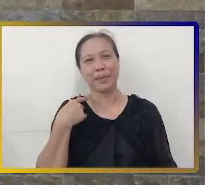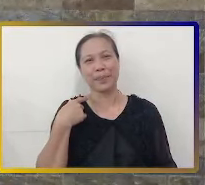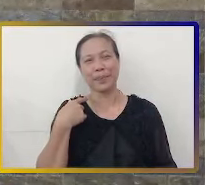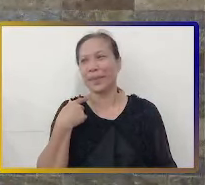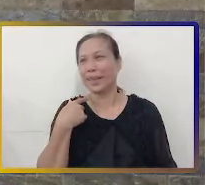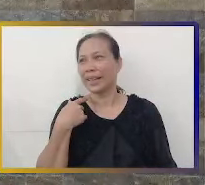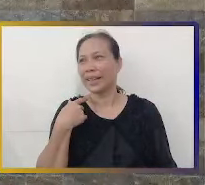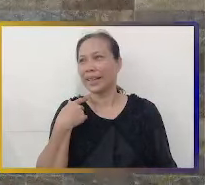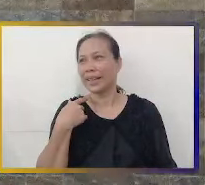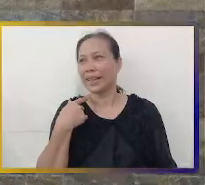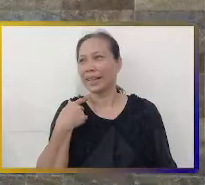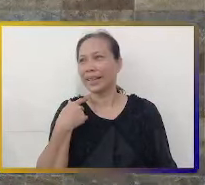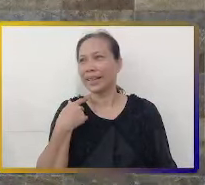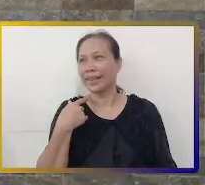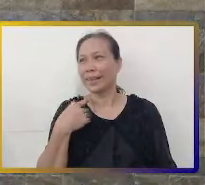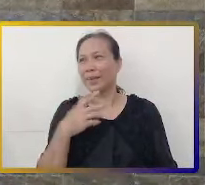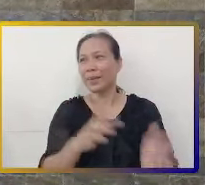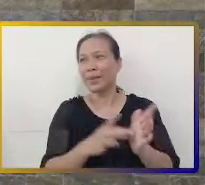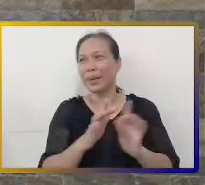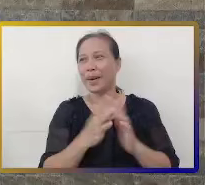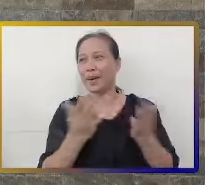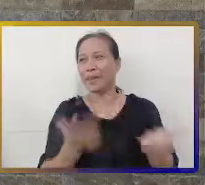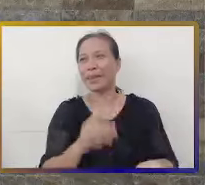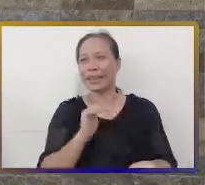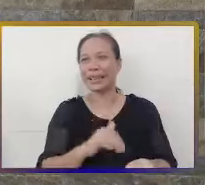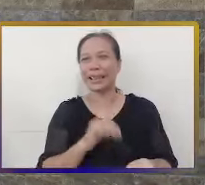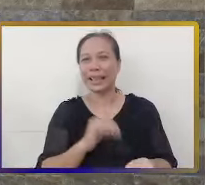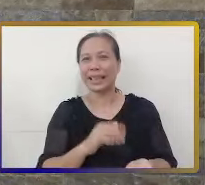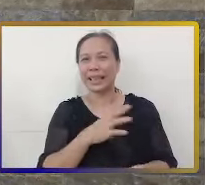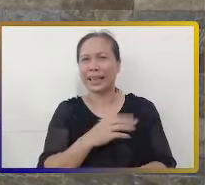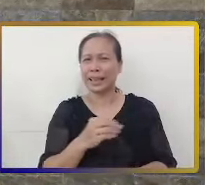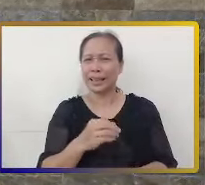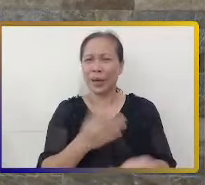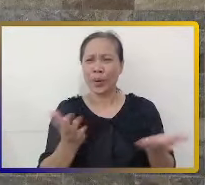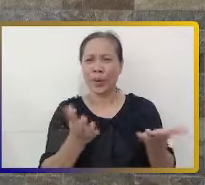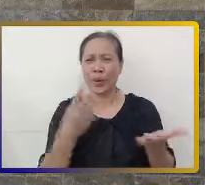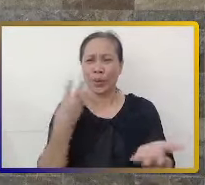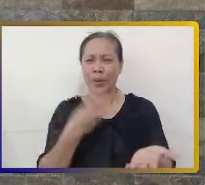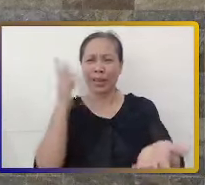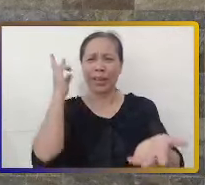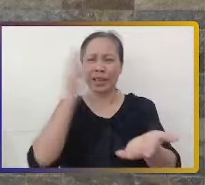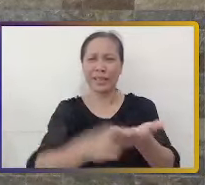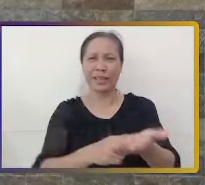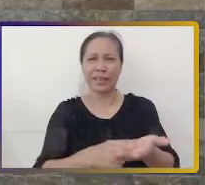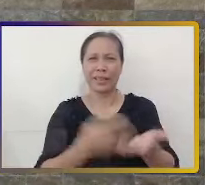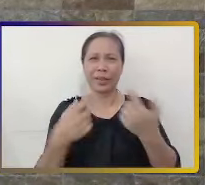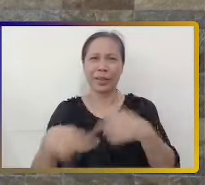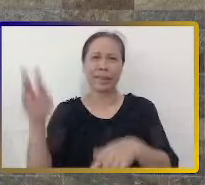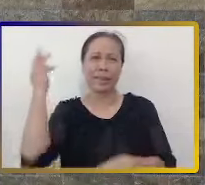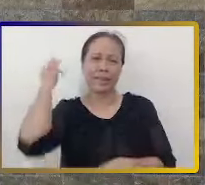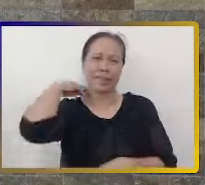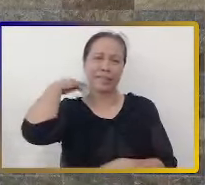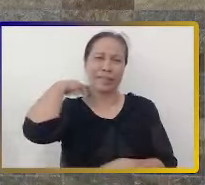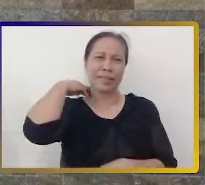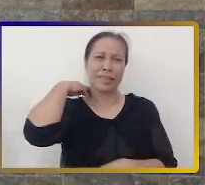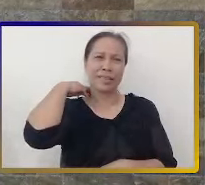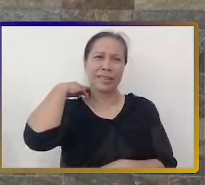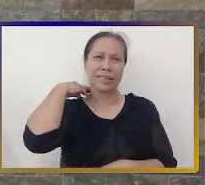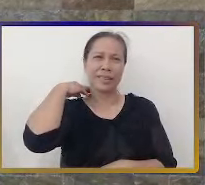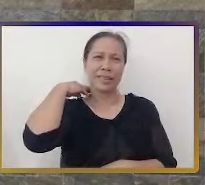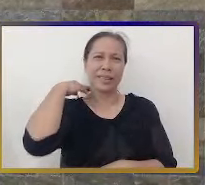out ng tracks and you know tapos Saan tayo nakarating Nakarating na tayo ng Mindanao Nakarating na tayo ng